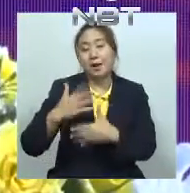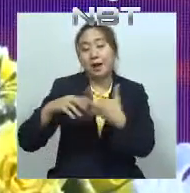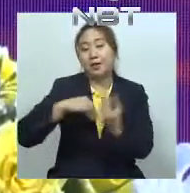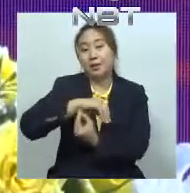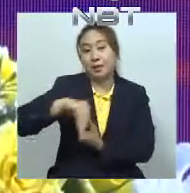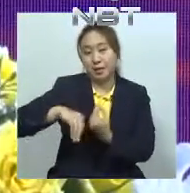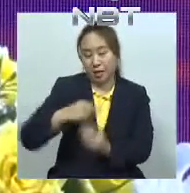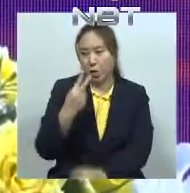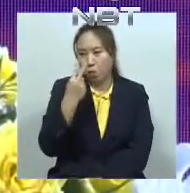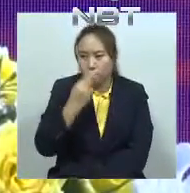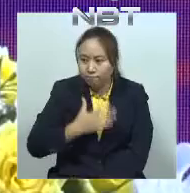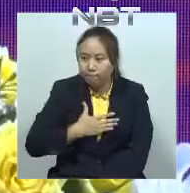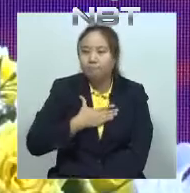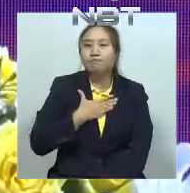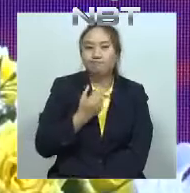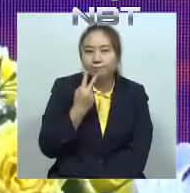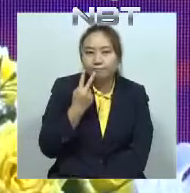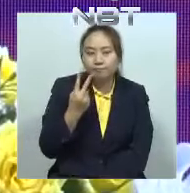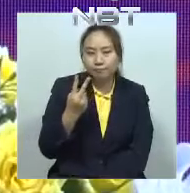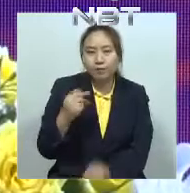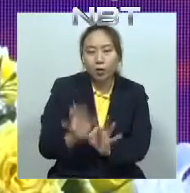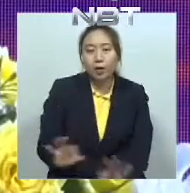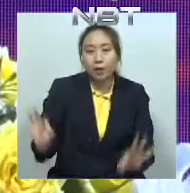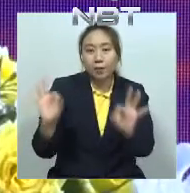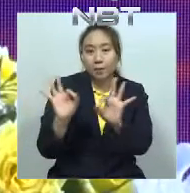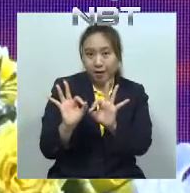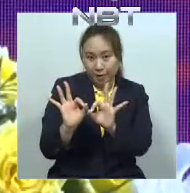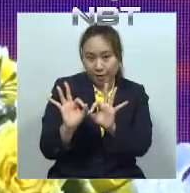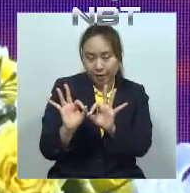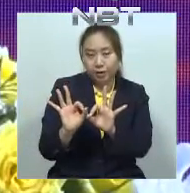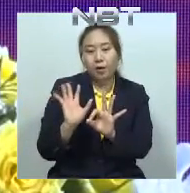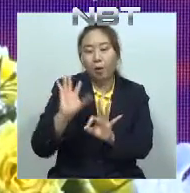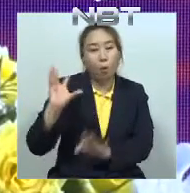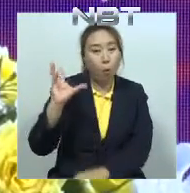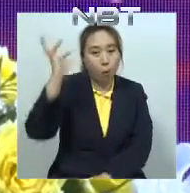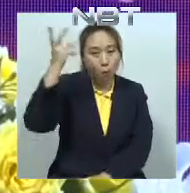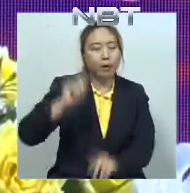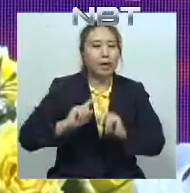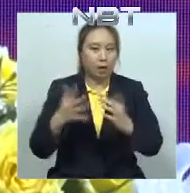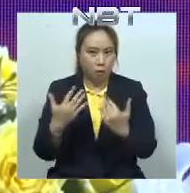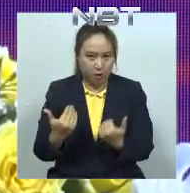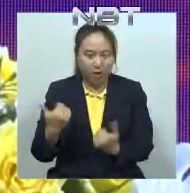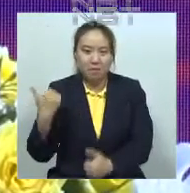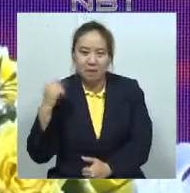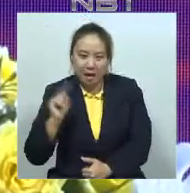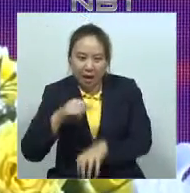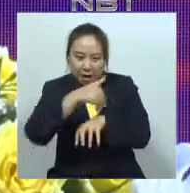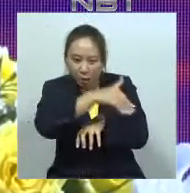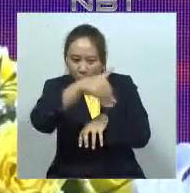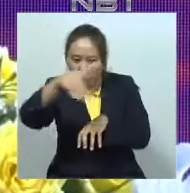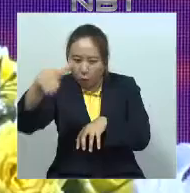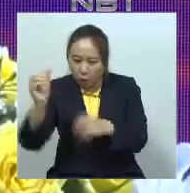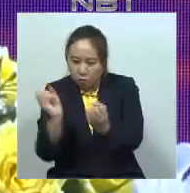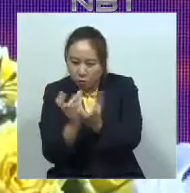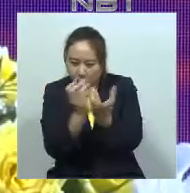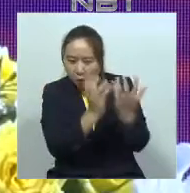าประทับใจนะจนกลายเป็นส่วนสำคัญของห่วงโซ่คุณค่าโลกแต่เรายังต้องเผชิญกับความท้าทายรอบด้านความท้าท